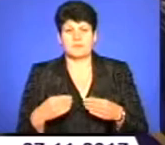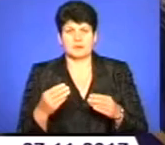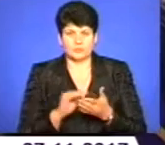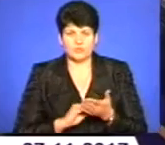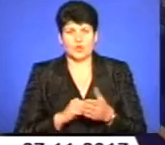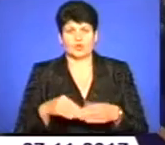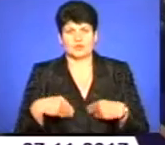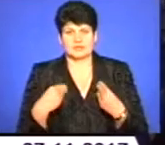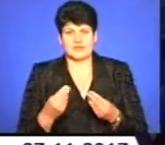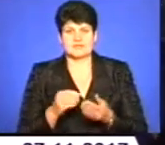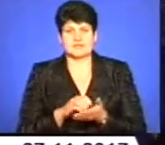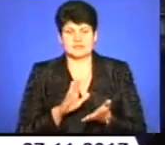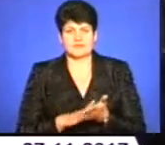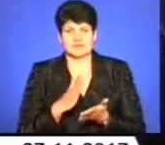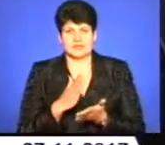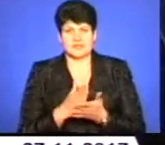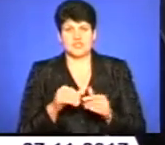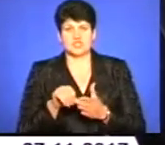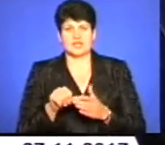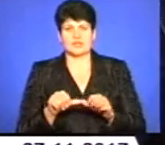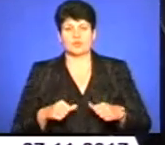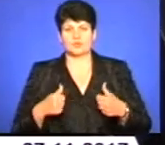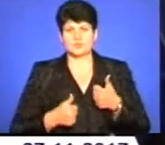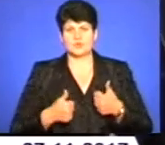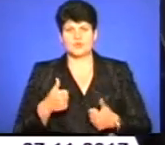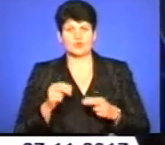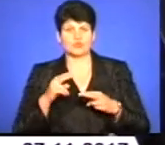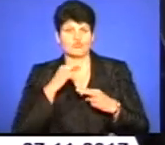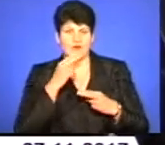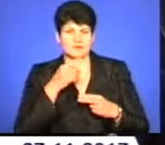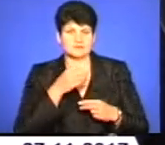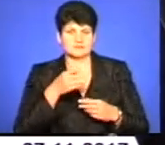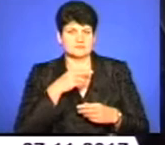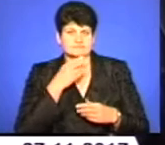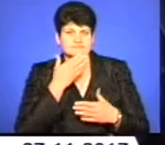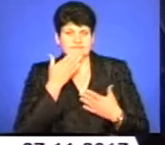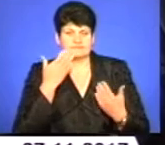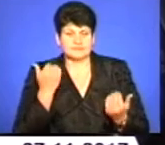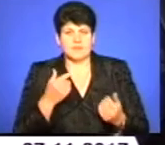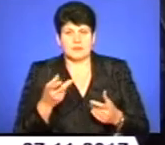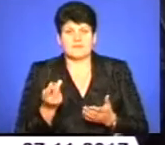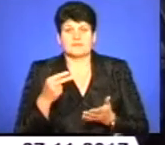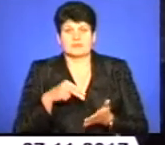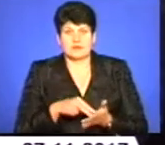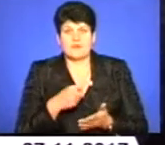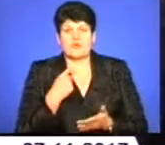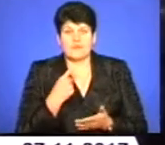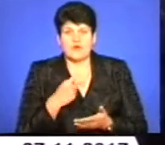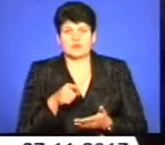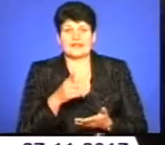вона зареєстрована. Члени комісії конкурсної ніхто до уваги не бере. Ми піднімаємося, кажемо на конкурсі, от є